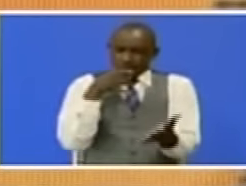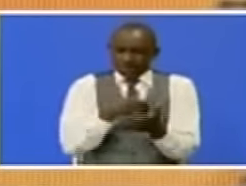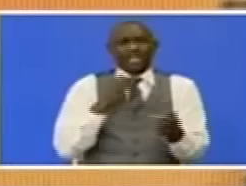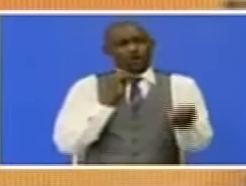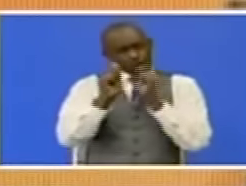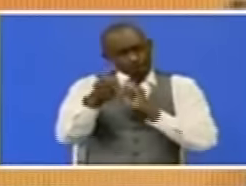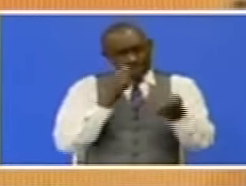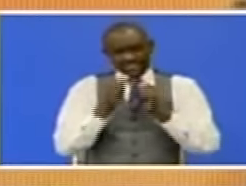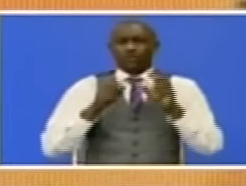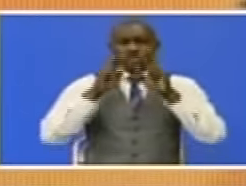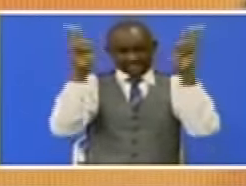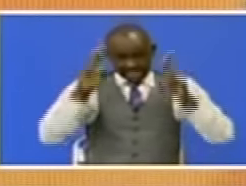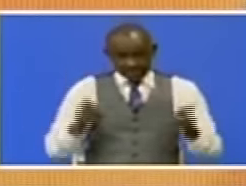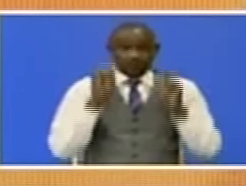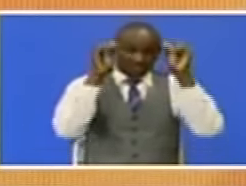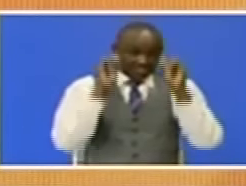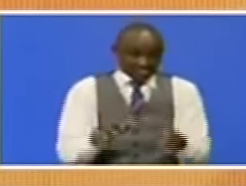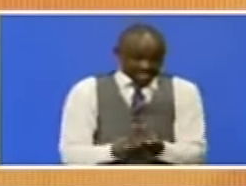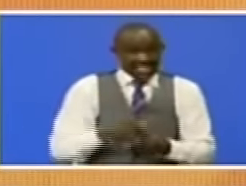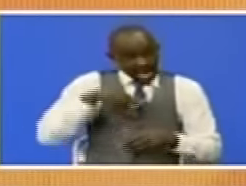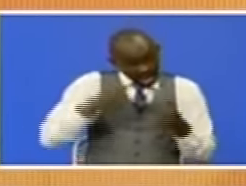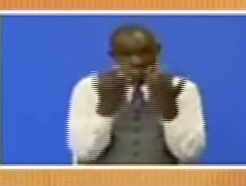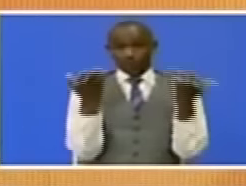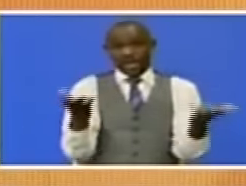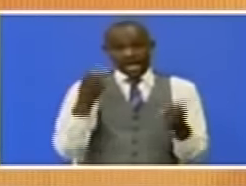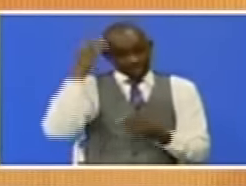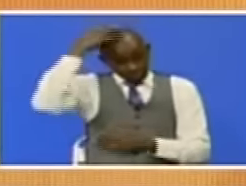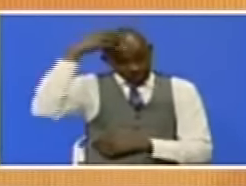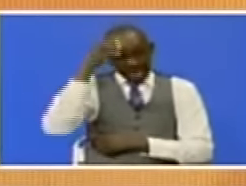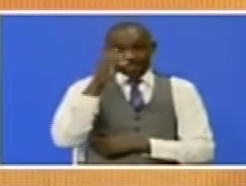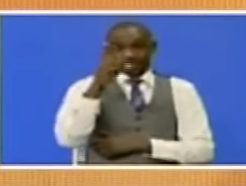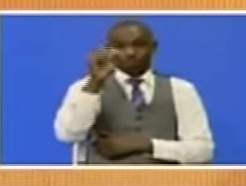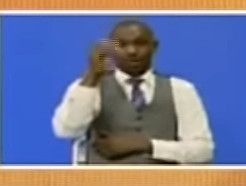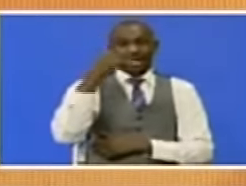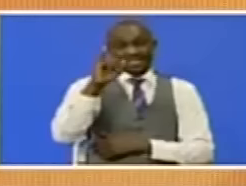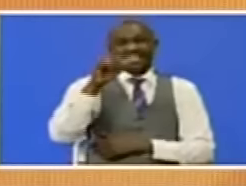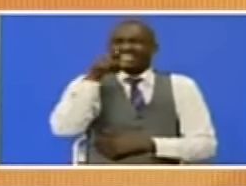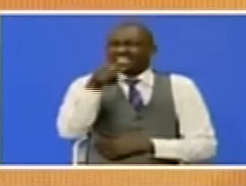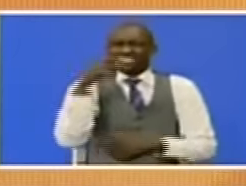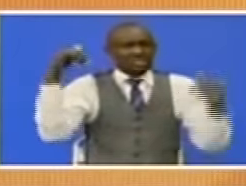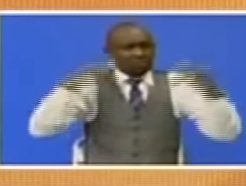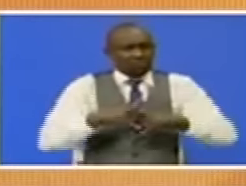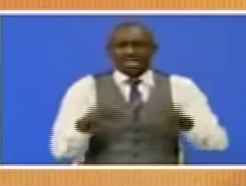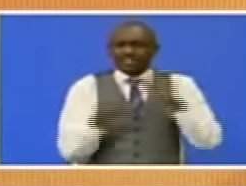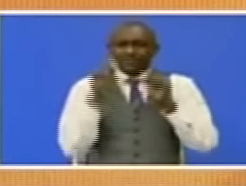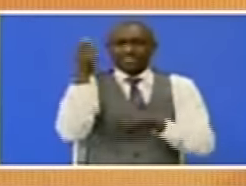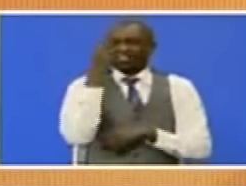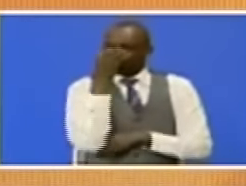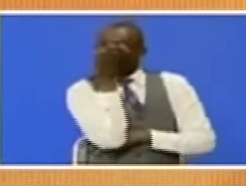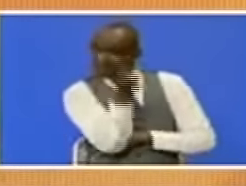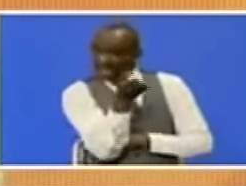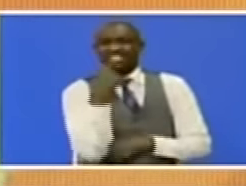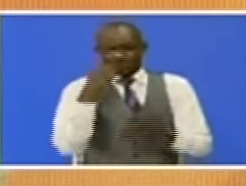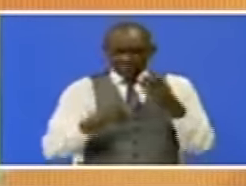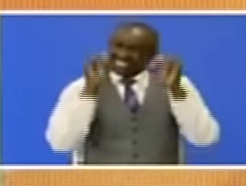mashindano ya tuzo la kimataifa kwa walimu yanayofanyika jijini Dubai. Ni hafla iliyohudhuriwa na naibu rais William Ruto akiweka bayana umuhimu